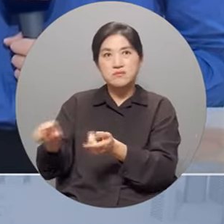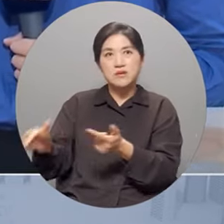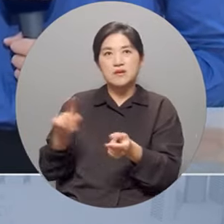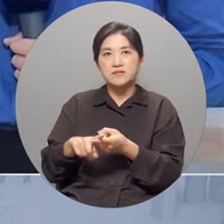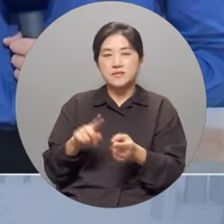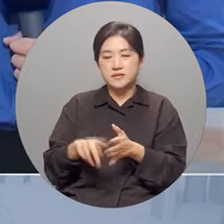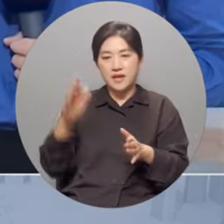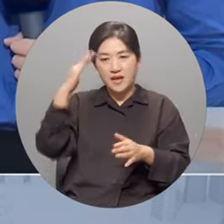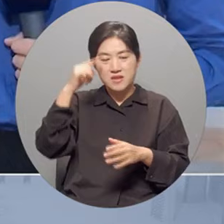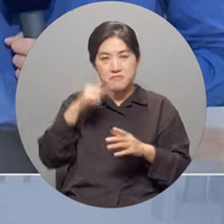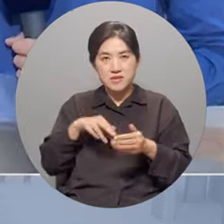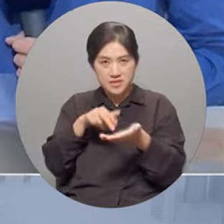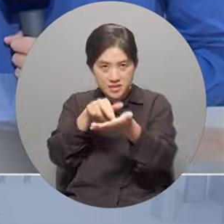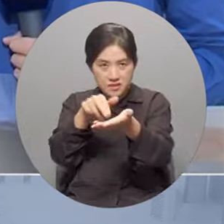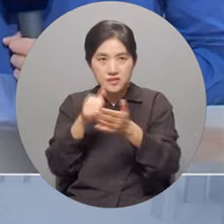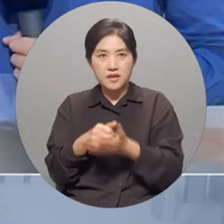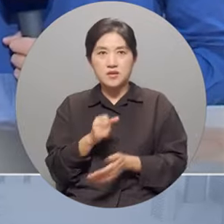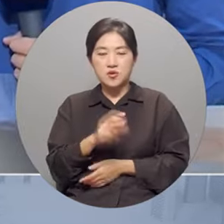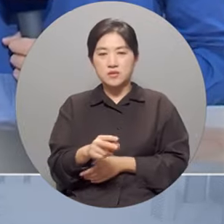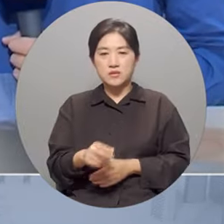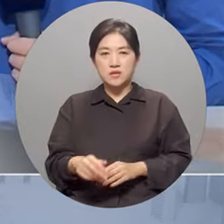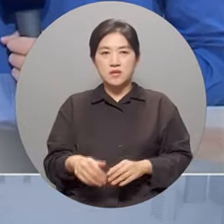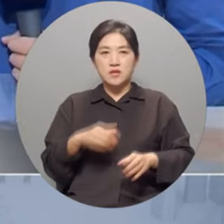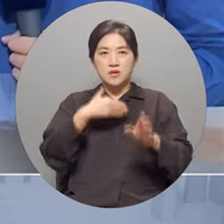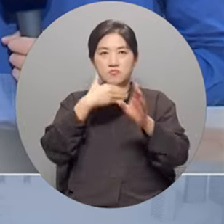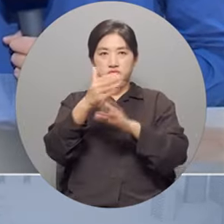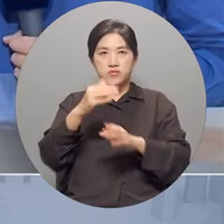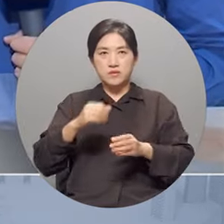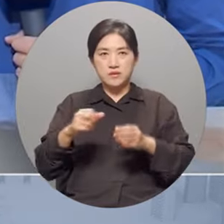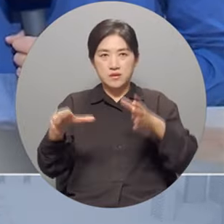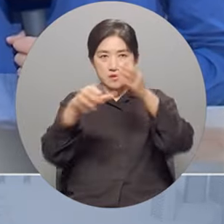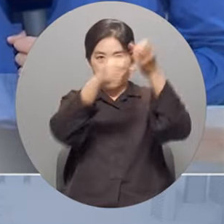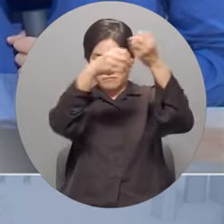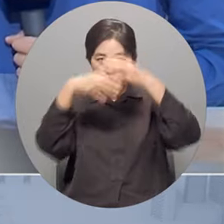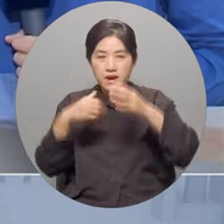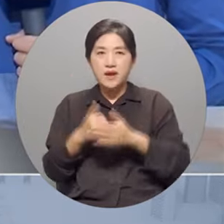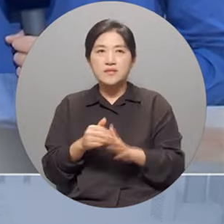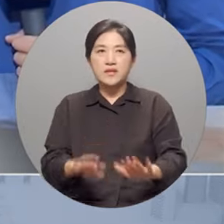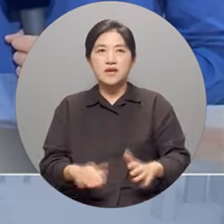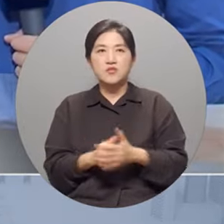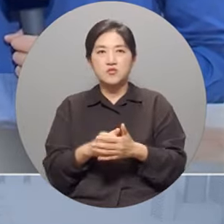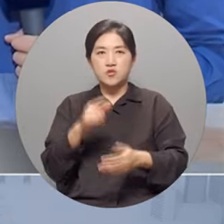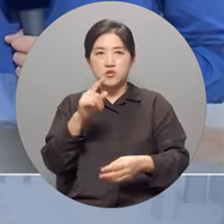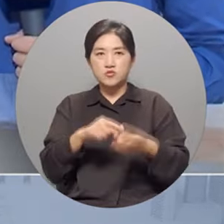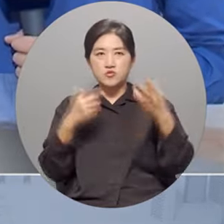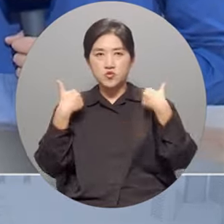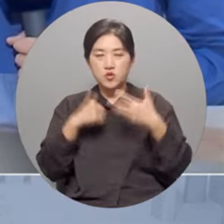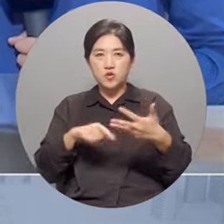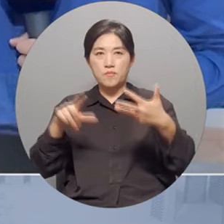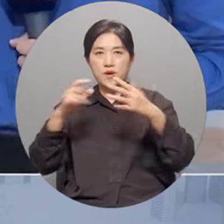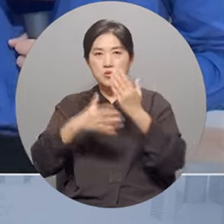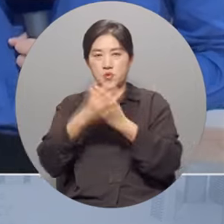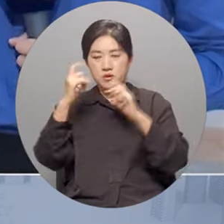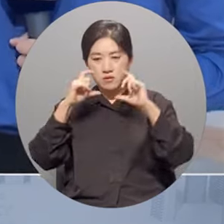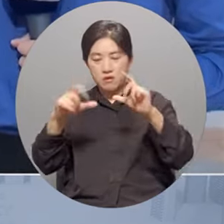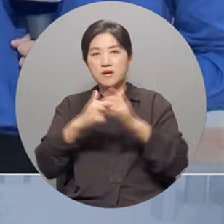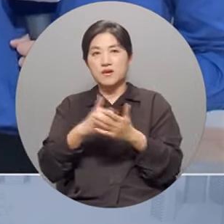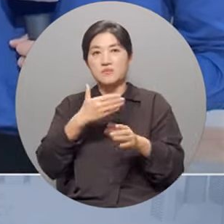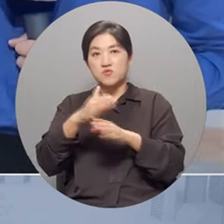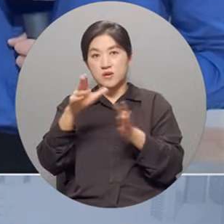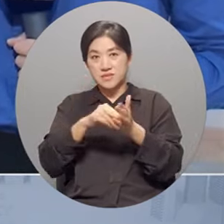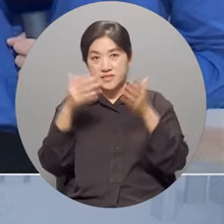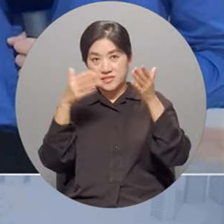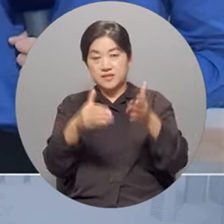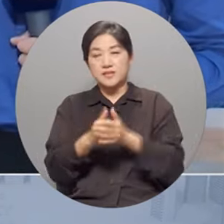여당은 대북전단과 확성기, 윤석열 대통령의 8.15 통일 독트린 등 북한 문제에 집중할 계획입니다. 미국 대선이